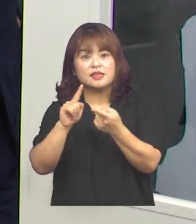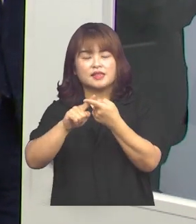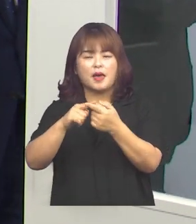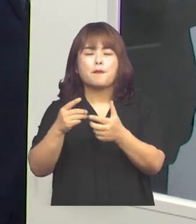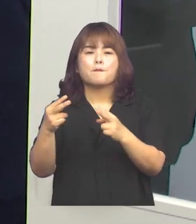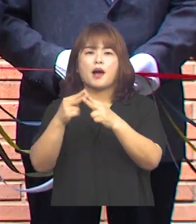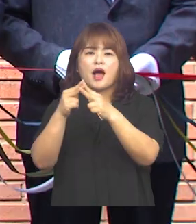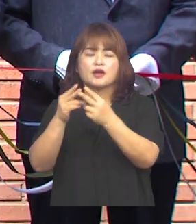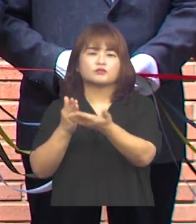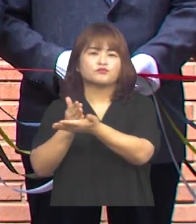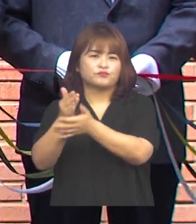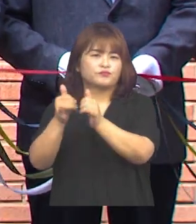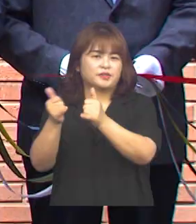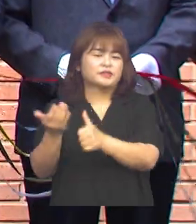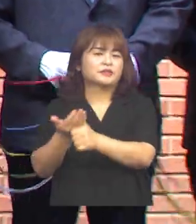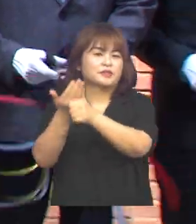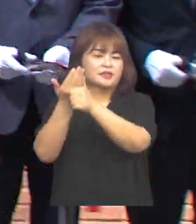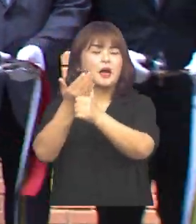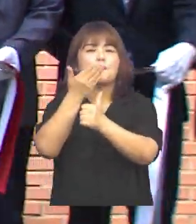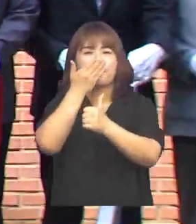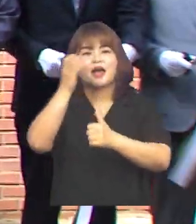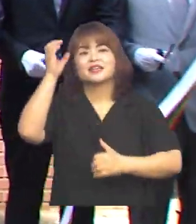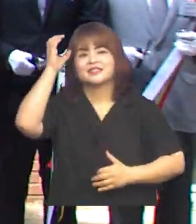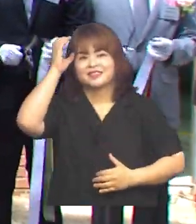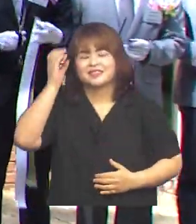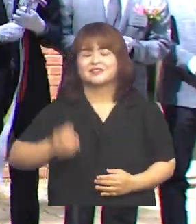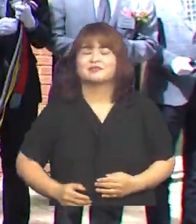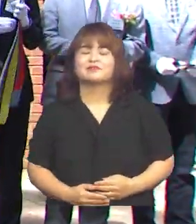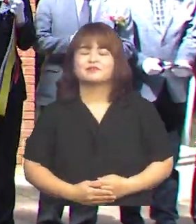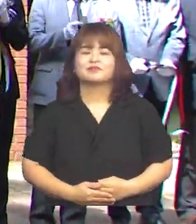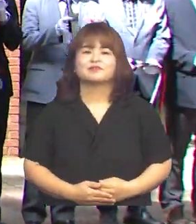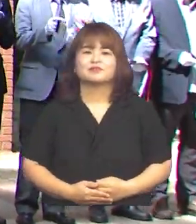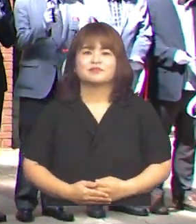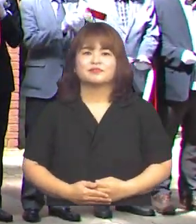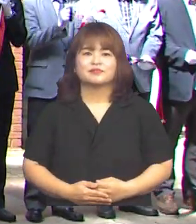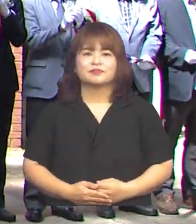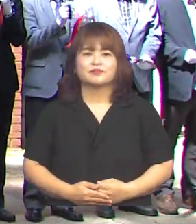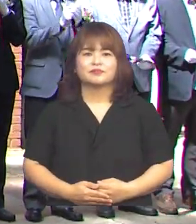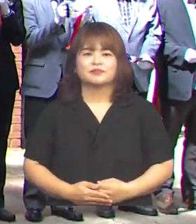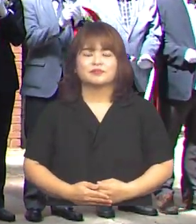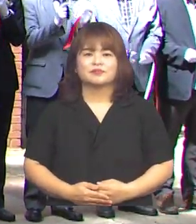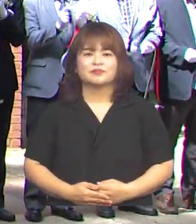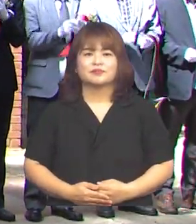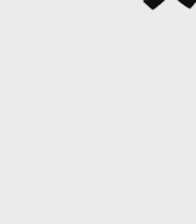차세대 반도체 산업을 이끌어갈 핵심 인재가 배출될 것으로 기대합니다.